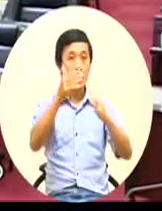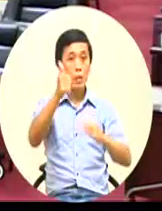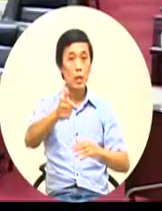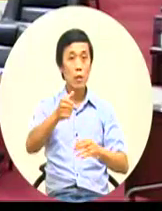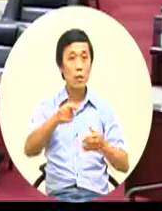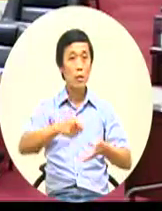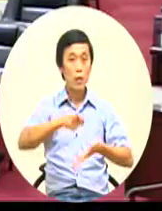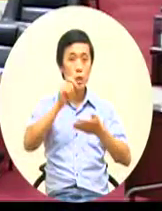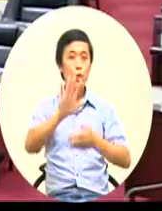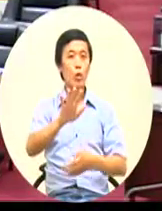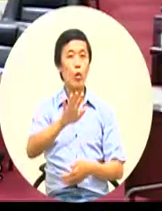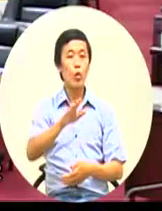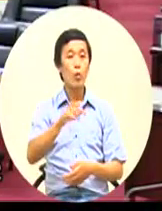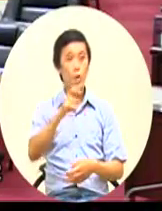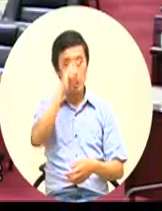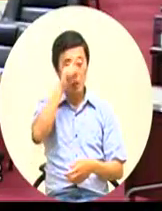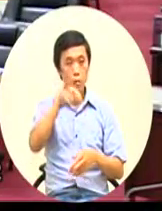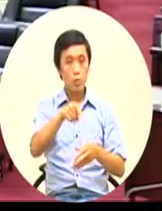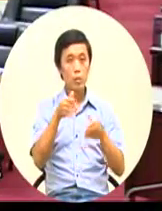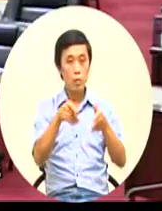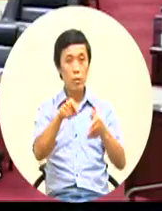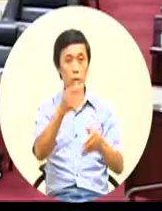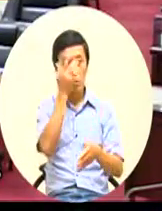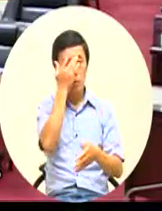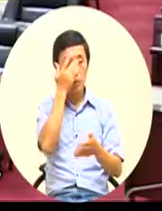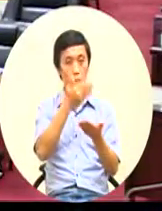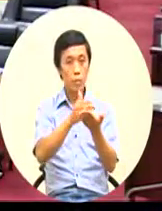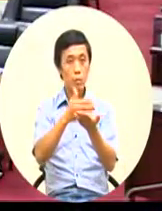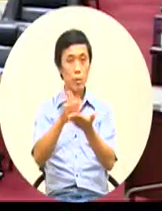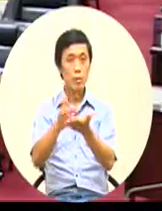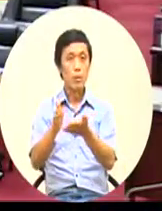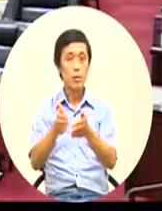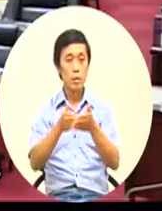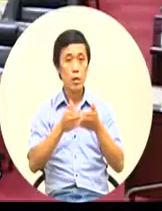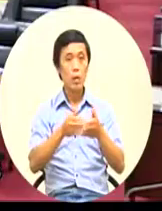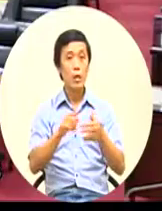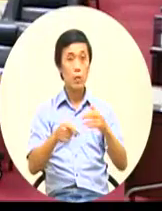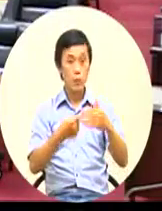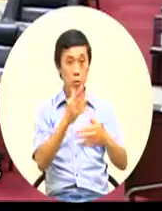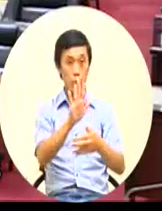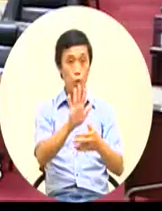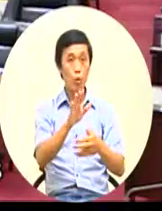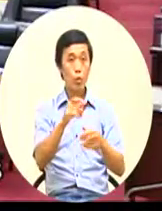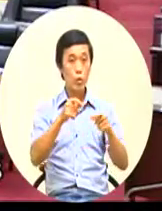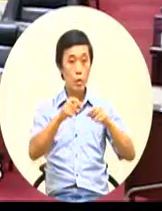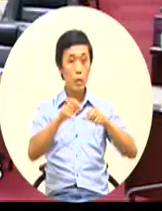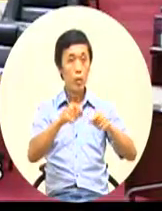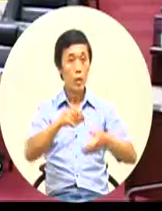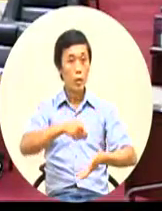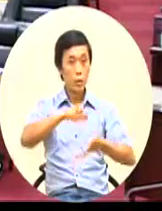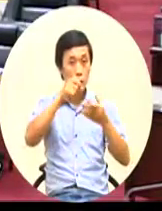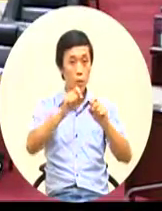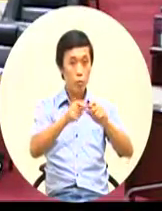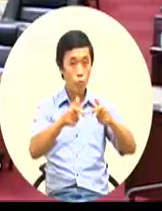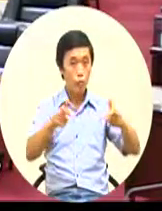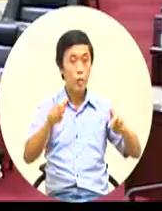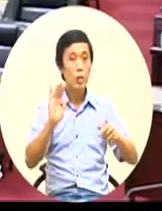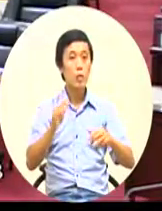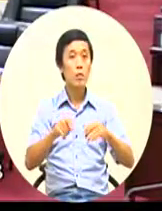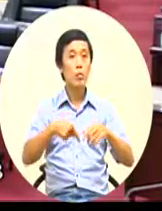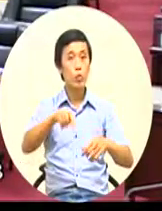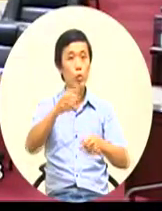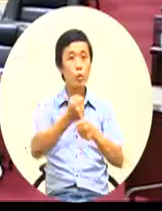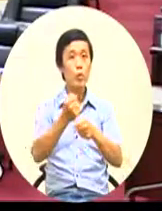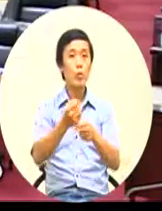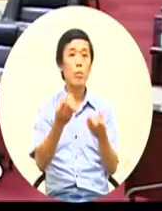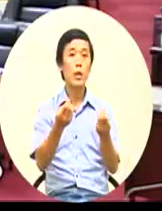件事，都希望可以赶快解决这个问题，但是提了很多的方案，但是到最后都没有实行。